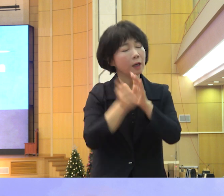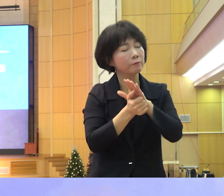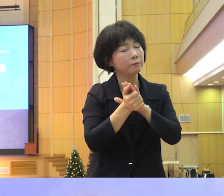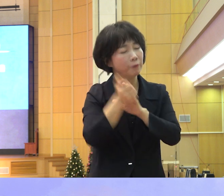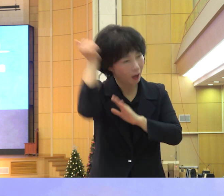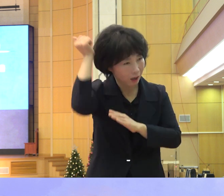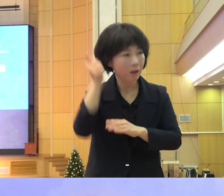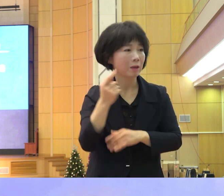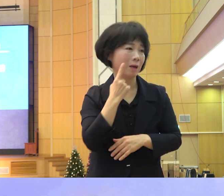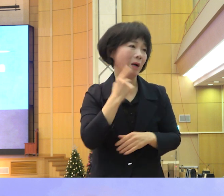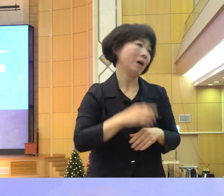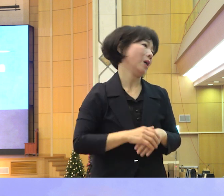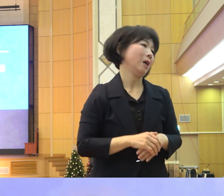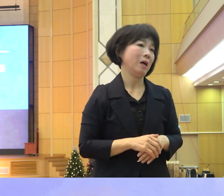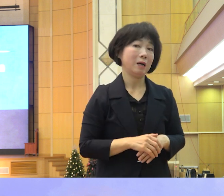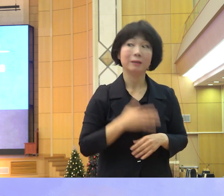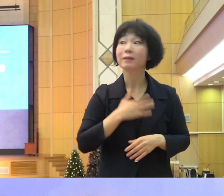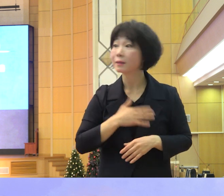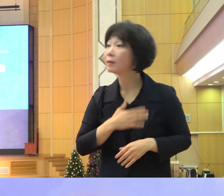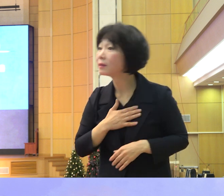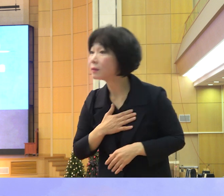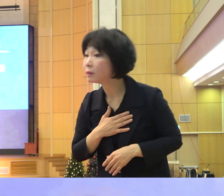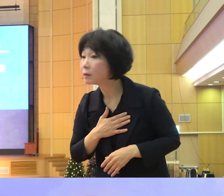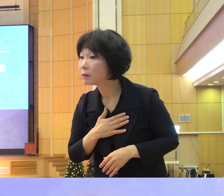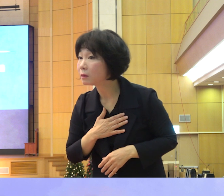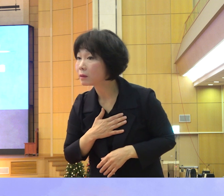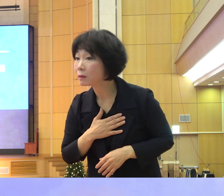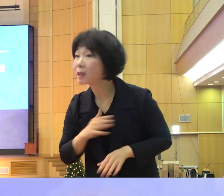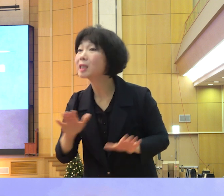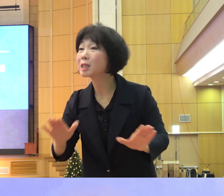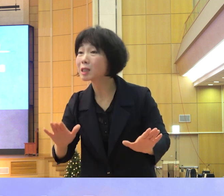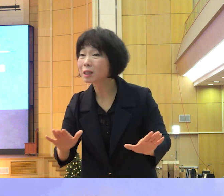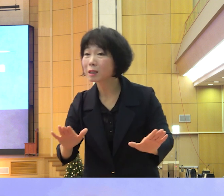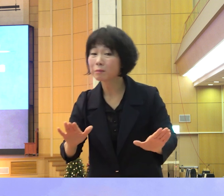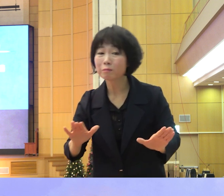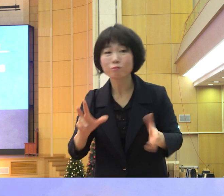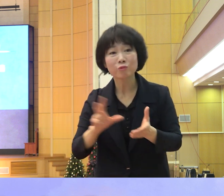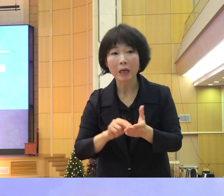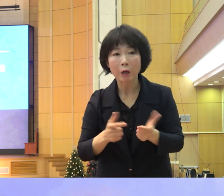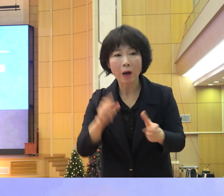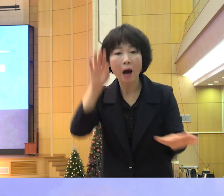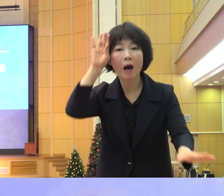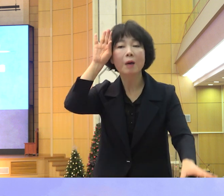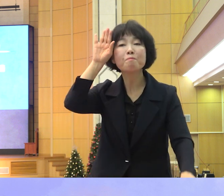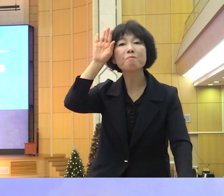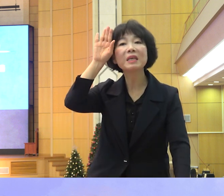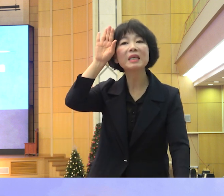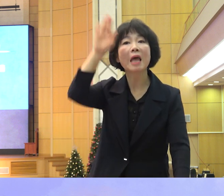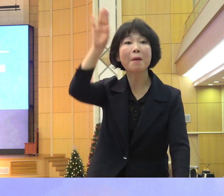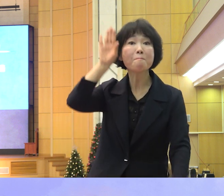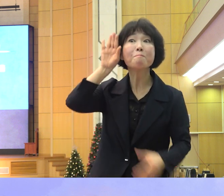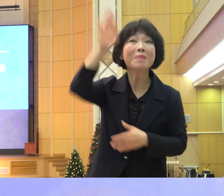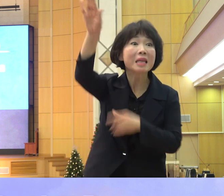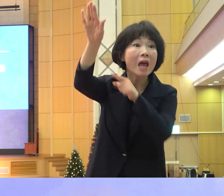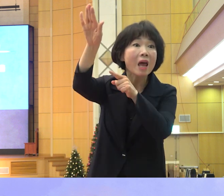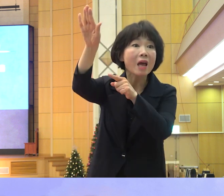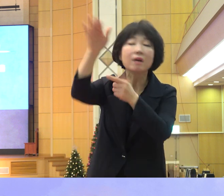건 좋겠습니다. 안위를 갖는 거. 근데 현재도 현재지만 미래가 중요한